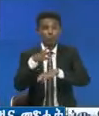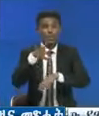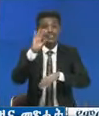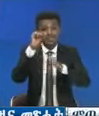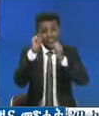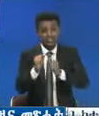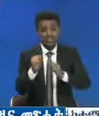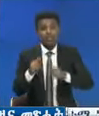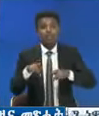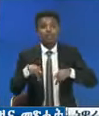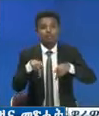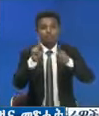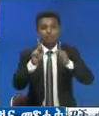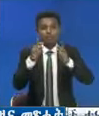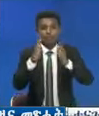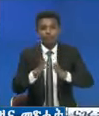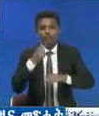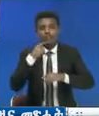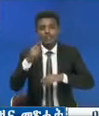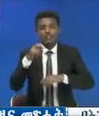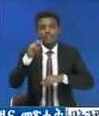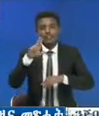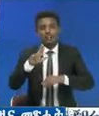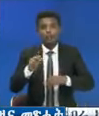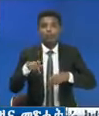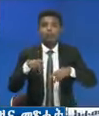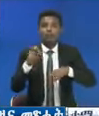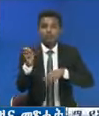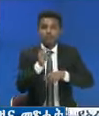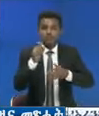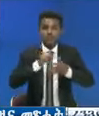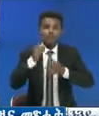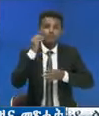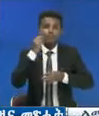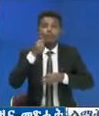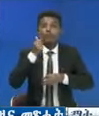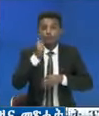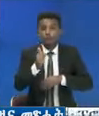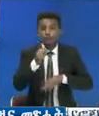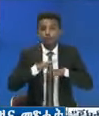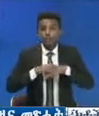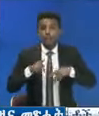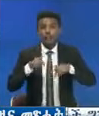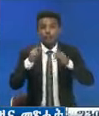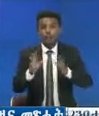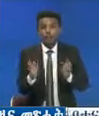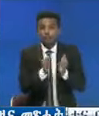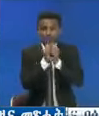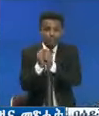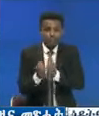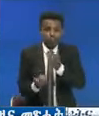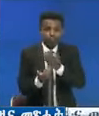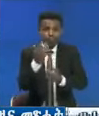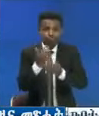እንደቻሉ አርሶ አደሮች ተናገሩ። የደራ ወረዳ ግብርና ጽህፈት ቤት በበኩሉ አርሶ አደሩን በአንድ ላይ አሰባስቦ ማስተማር ባይቻልም